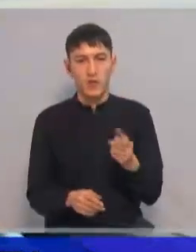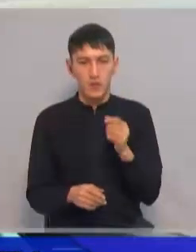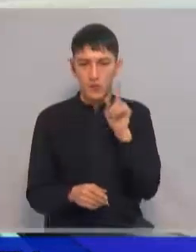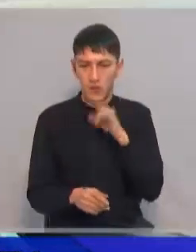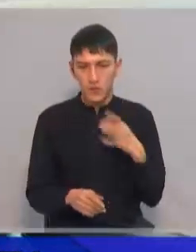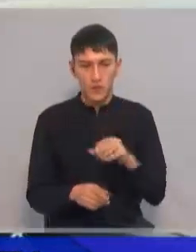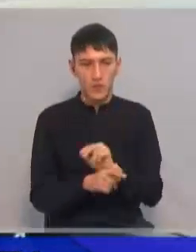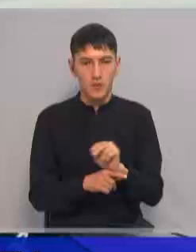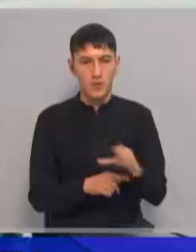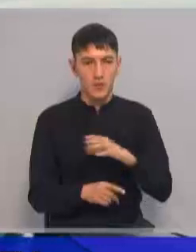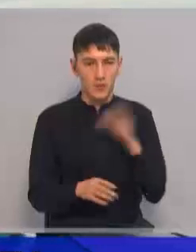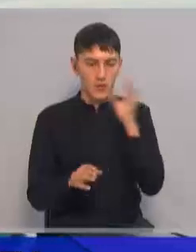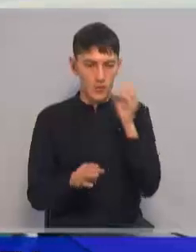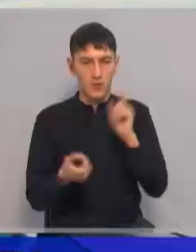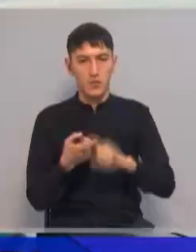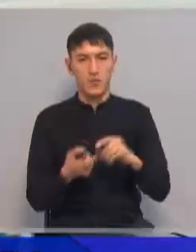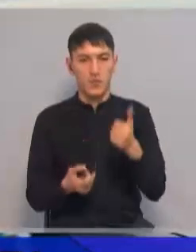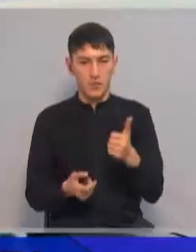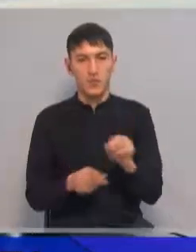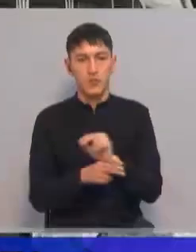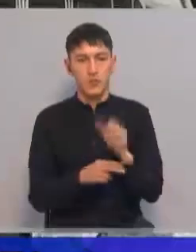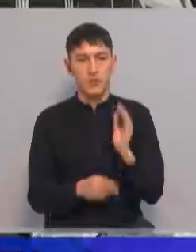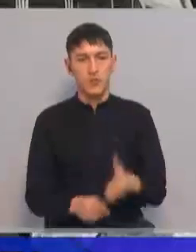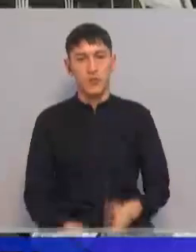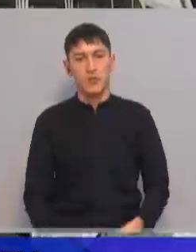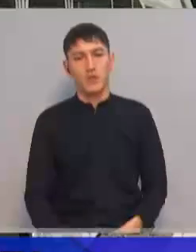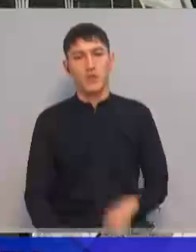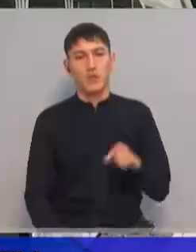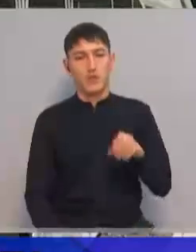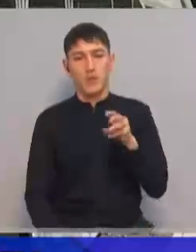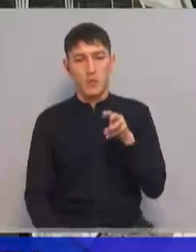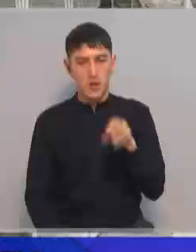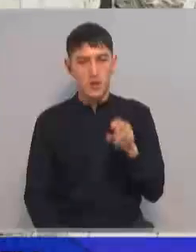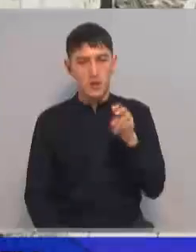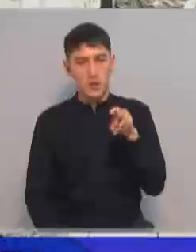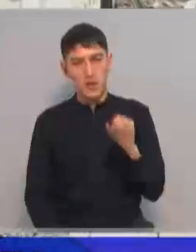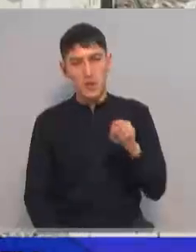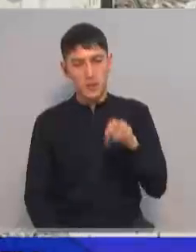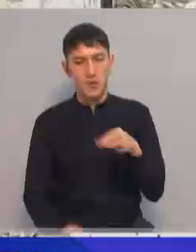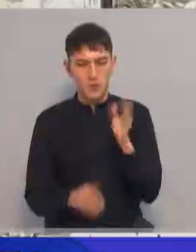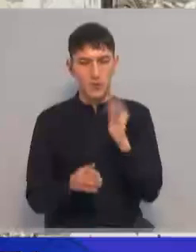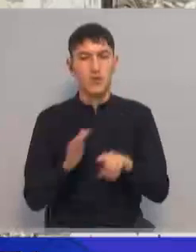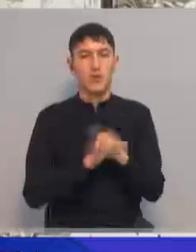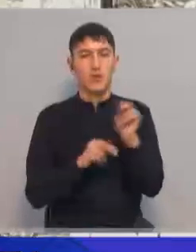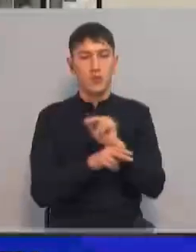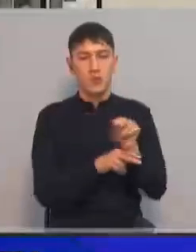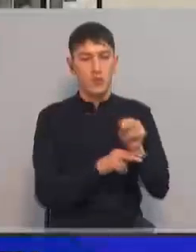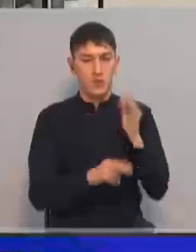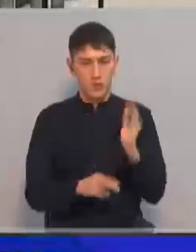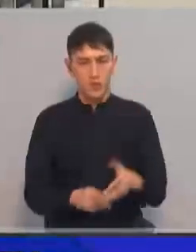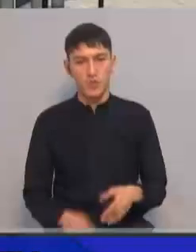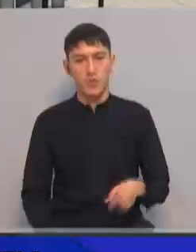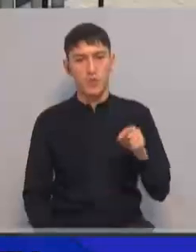ауа райы қалай дұрысталады? Біз содан бастап жұмыс жасаймыз. Алдағы наурыз сәуір айларында жөндеу жұмыстар қайта басталады дейді